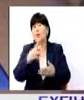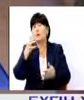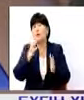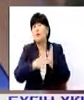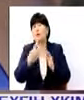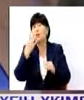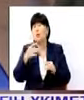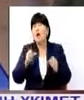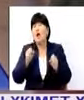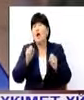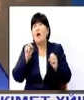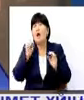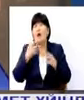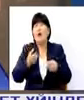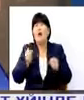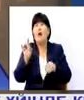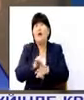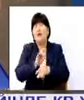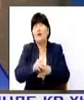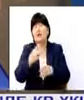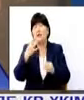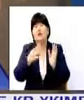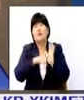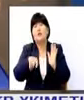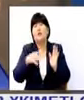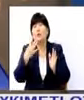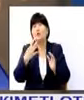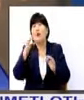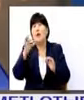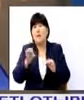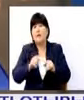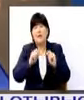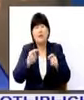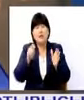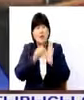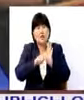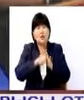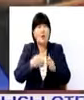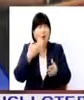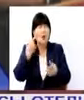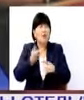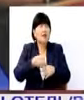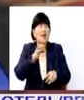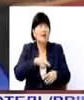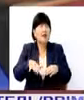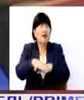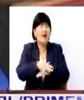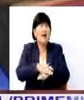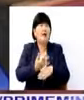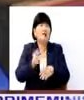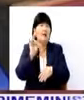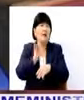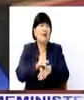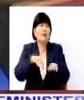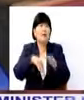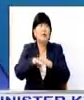594 алаяқтық қылмыстың 95,9% ашқан. Жүргізілген талдау нәтижесі оңай жолмен олжалы болып, халықты сан соқтырып